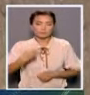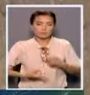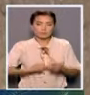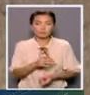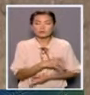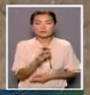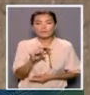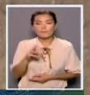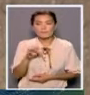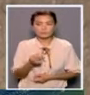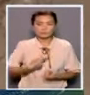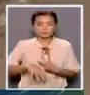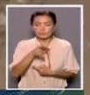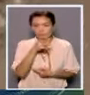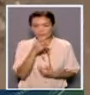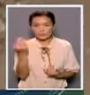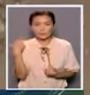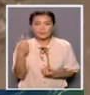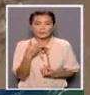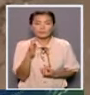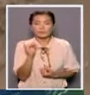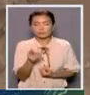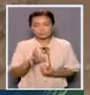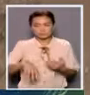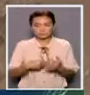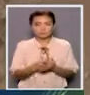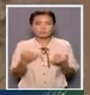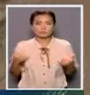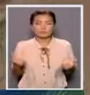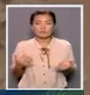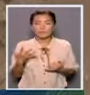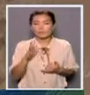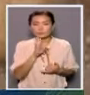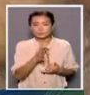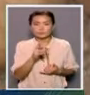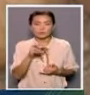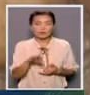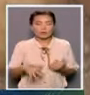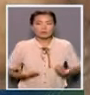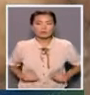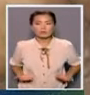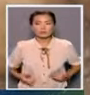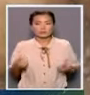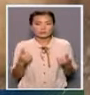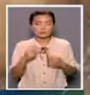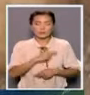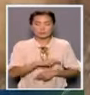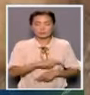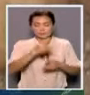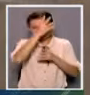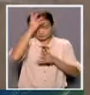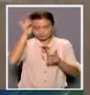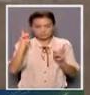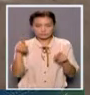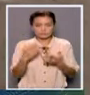саналатын сарматтар біздің заманымызға дейінгі 2-ші ғасырдан біздің заманымыздың 5-ші ғасырына дейін өмір сүрген үлкен империялық